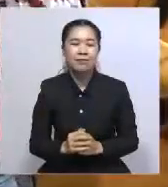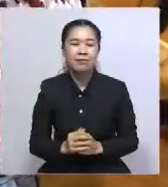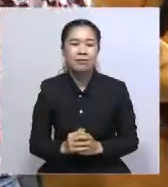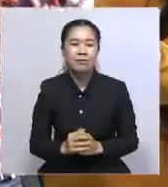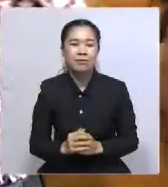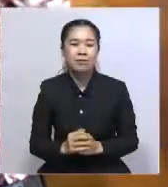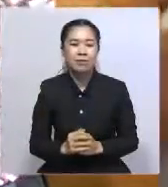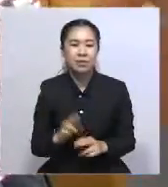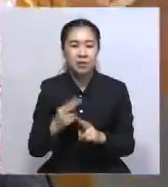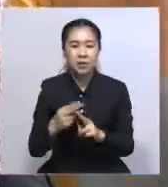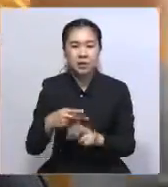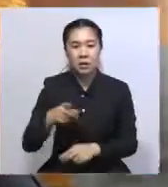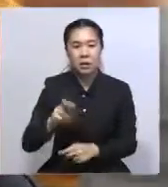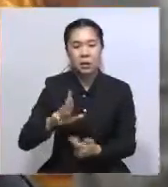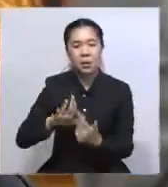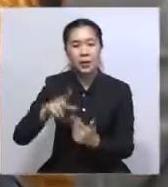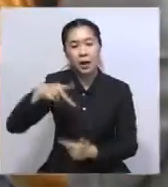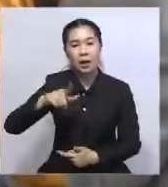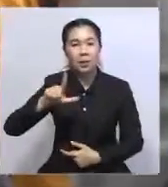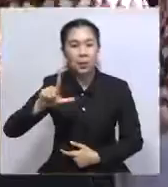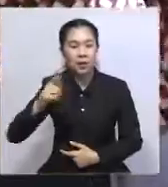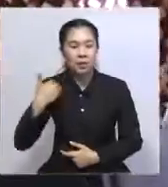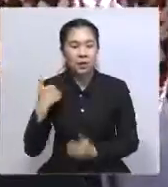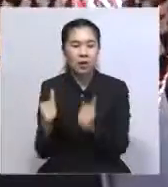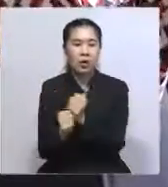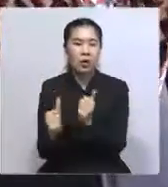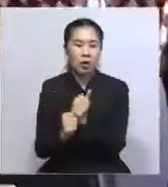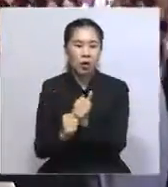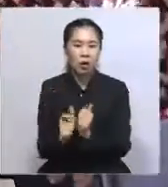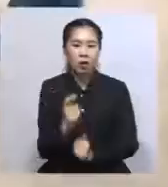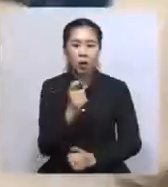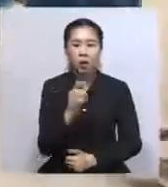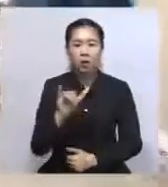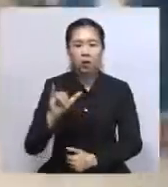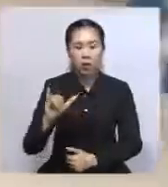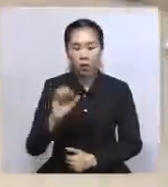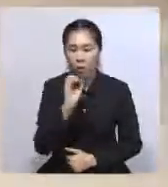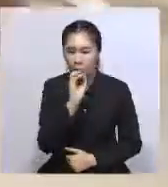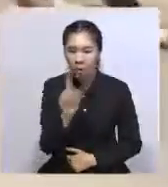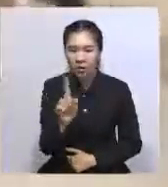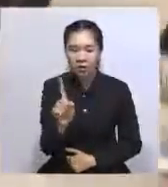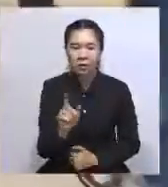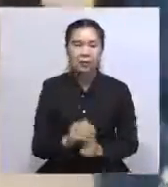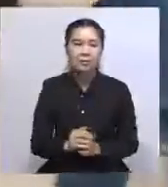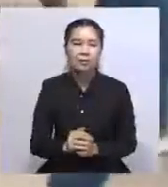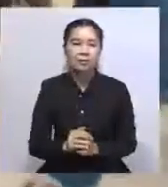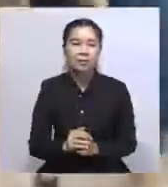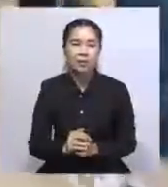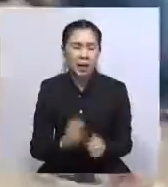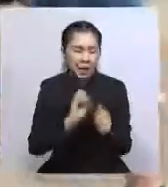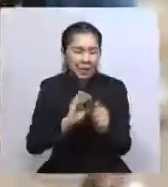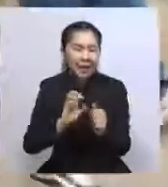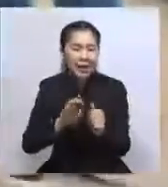ายประพลอางตระกูลรองเลขาธิการคณะกรรมการอาหารและยานะครับหรือว่าอย.ก็ท่านเองระบุนะครับว่าแนะน